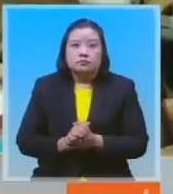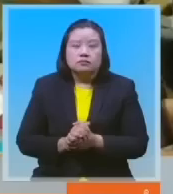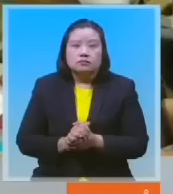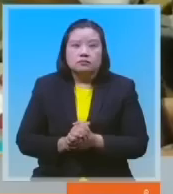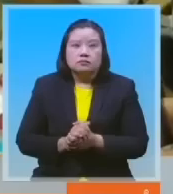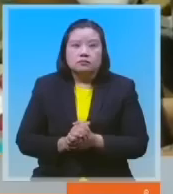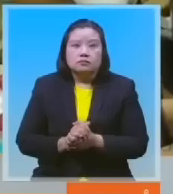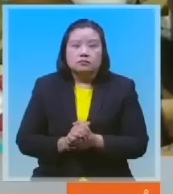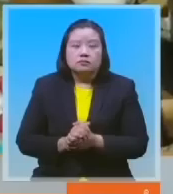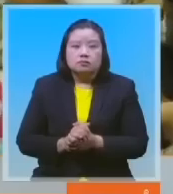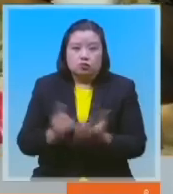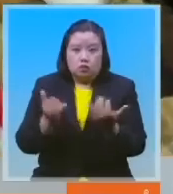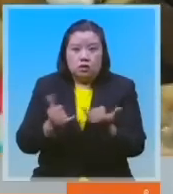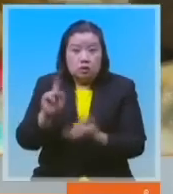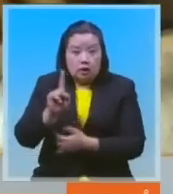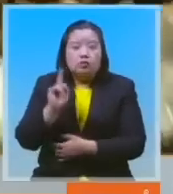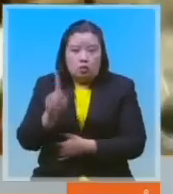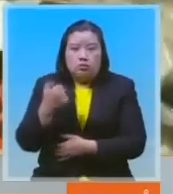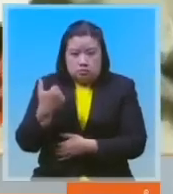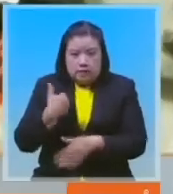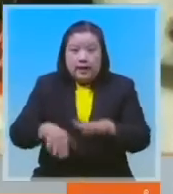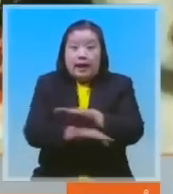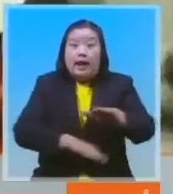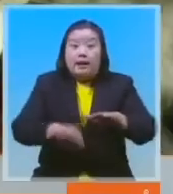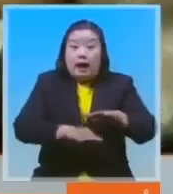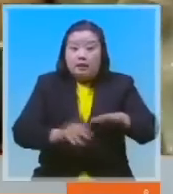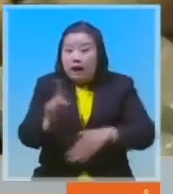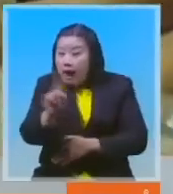ตรงนี้จะต้องมีการสอบปากคำแล้วก็ดูพยานหลักฐานเพิ่มเติม